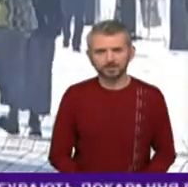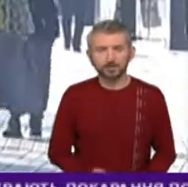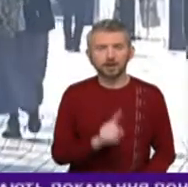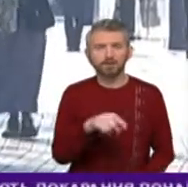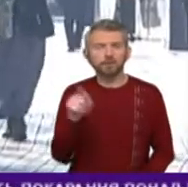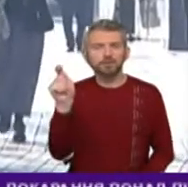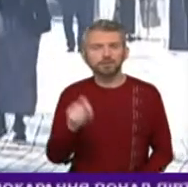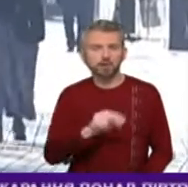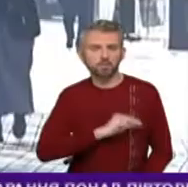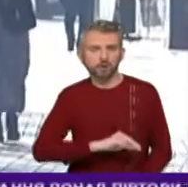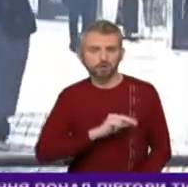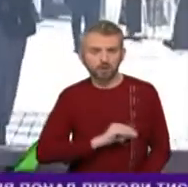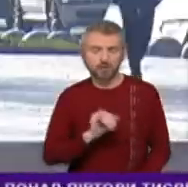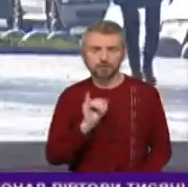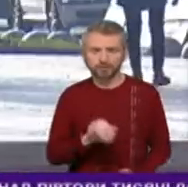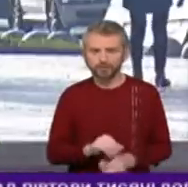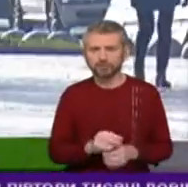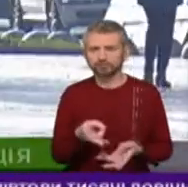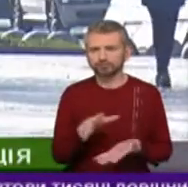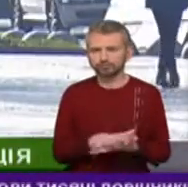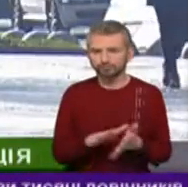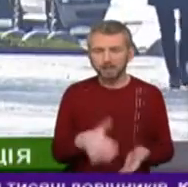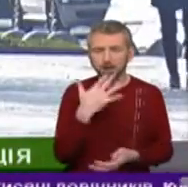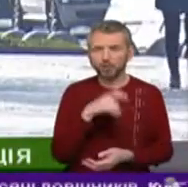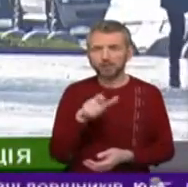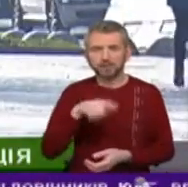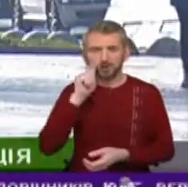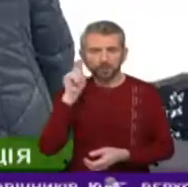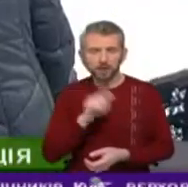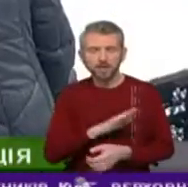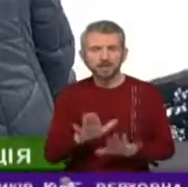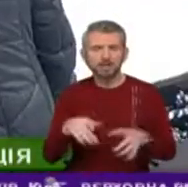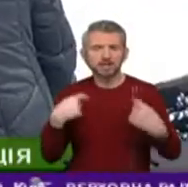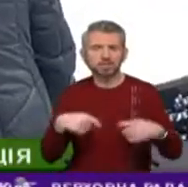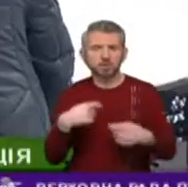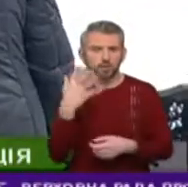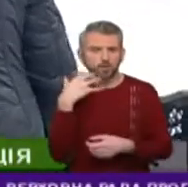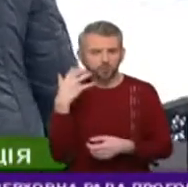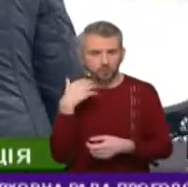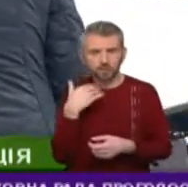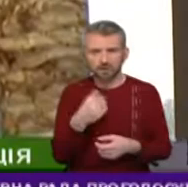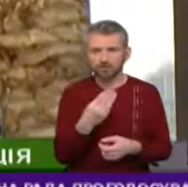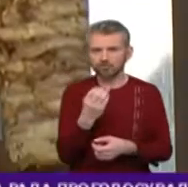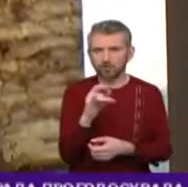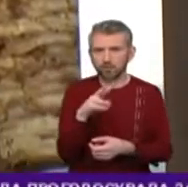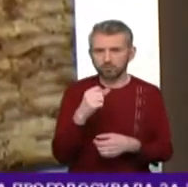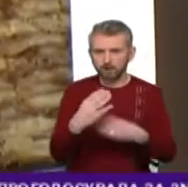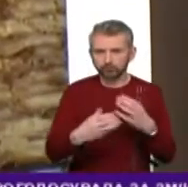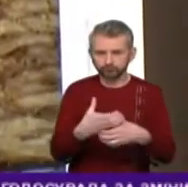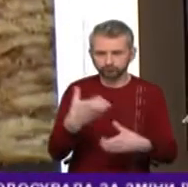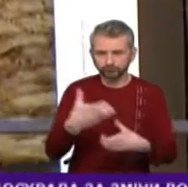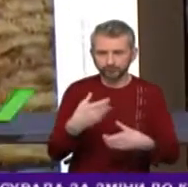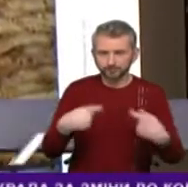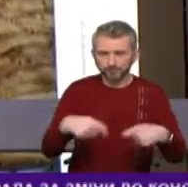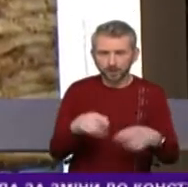Вони приїжджають працювати і пускають коріння. Іноземці в Україні не тільки продають фрукти і крутять шаурму, а й реалізовують